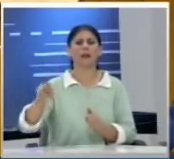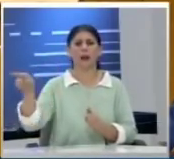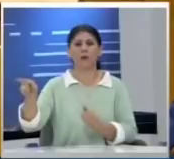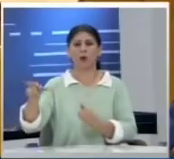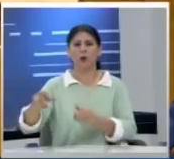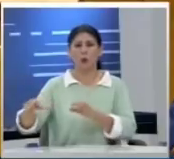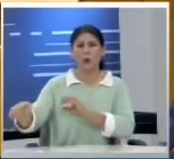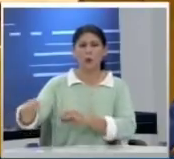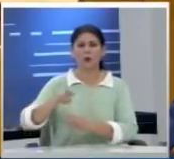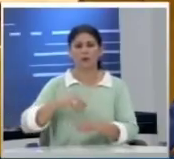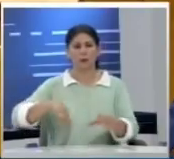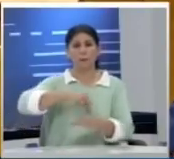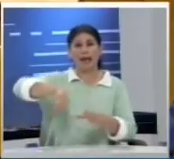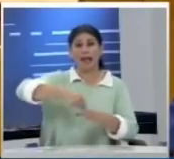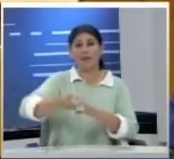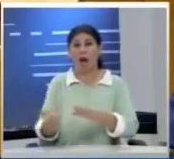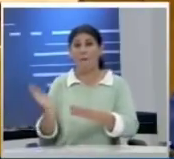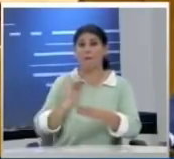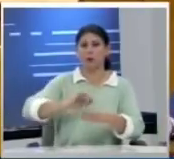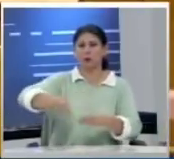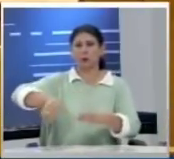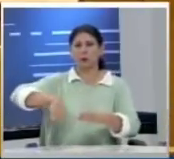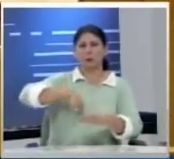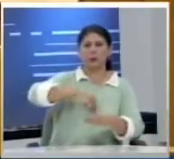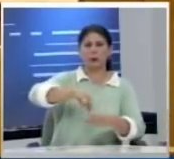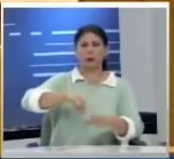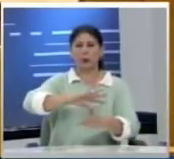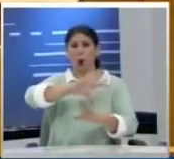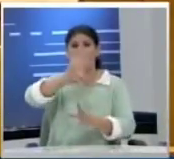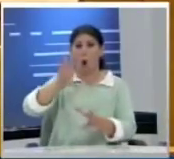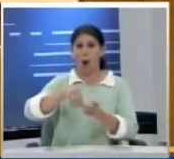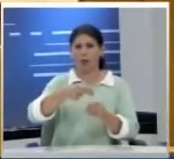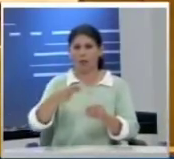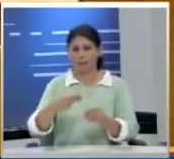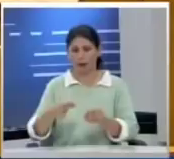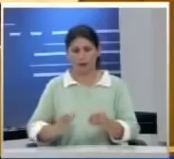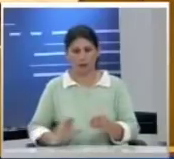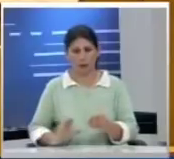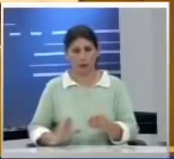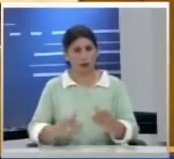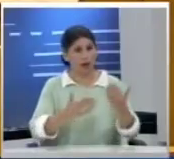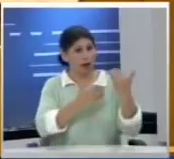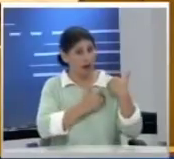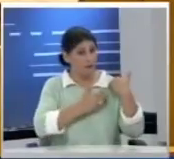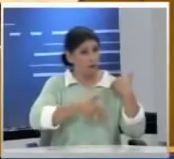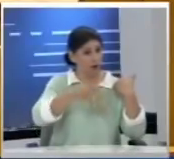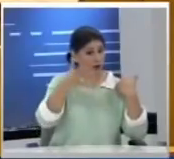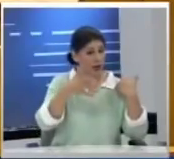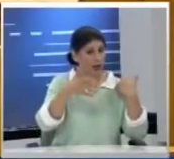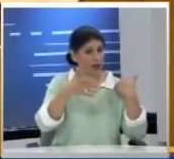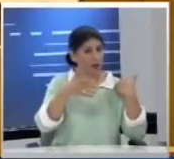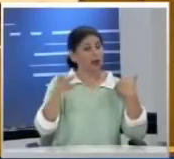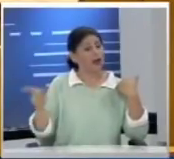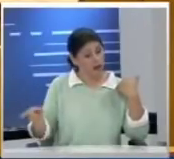ακούσει και να αναλάβει την ευθύνη να τον οδηγήσει σε μια διαδικασία πολιτικού